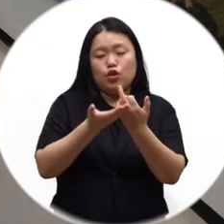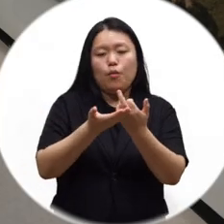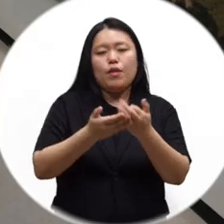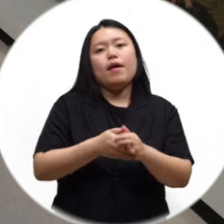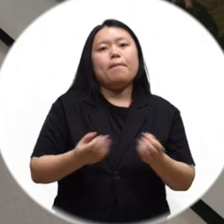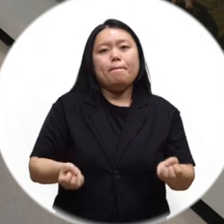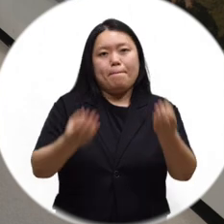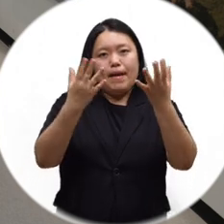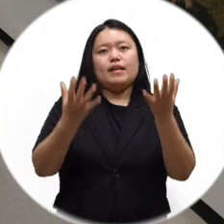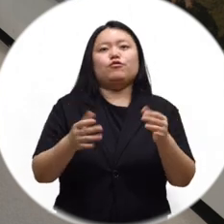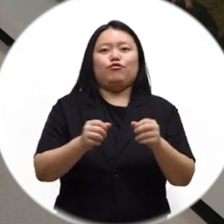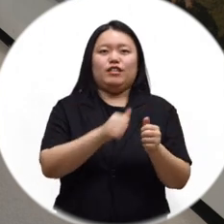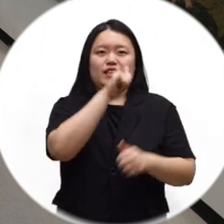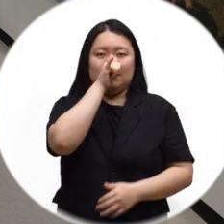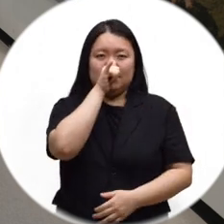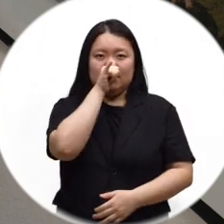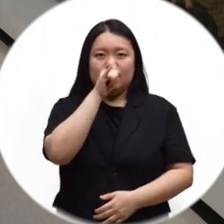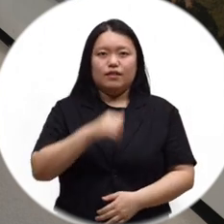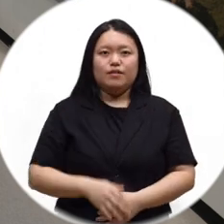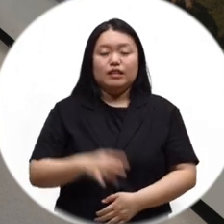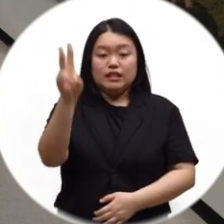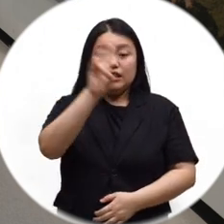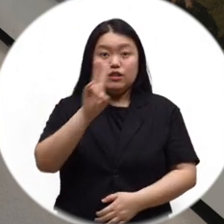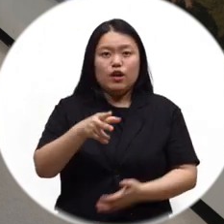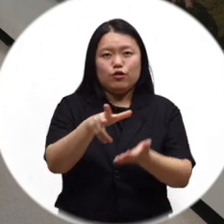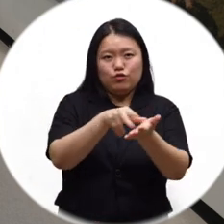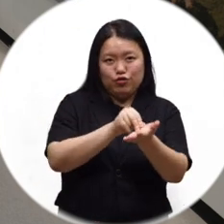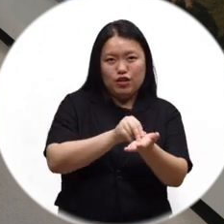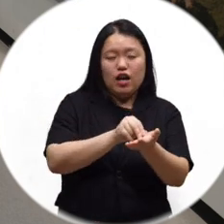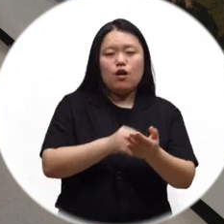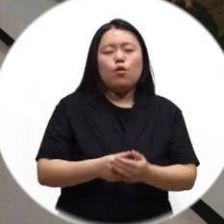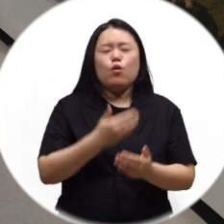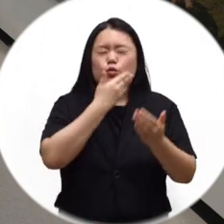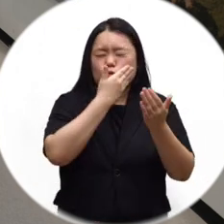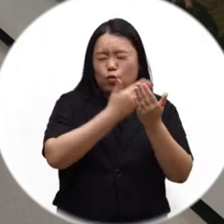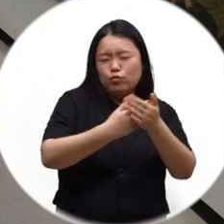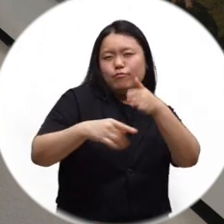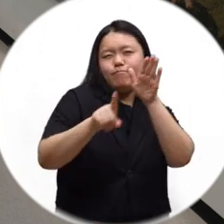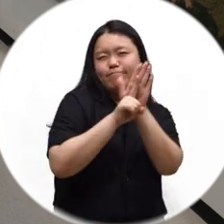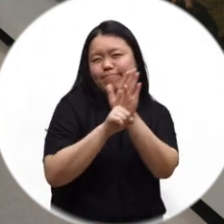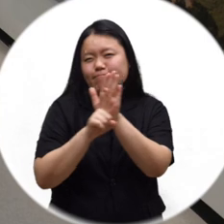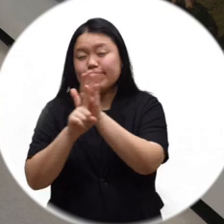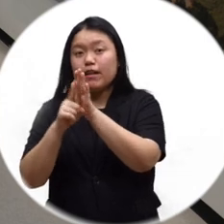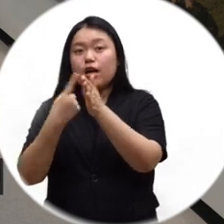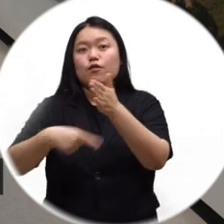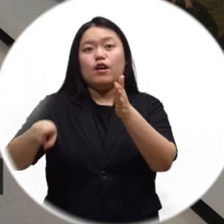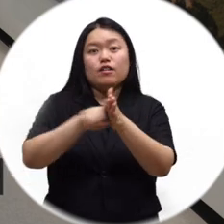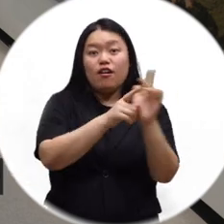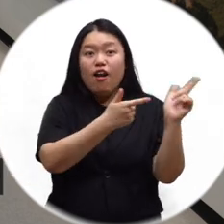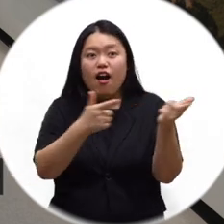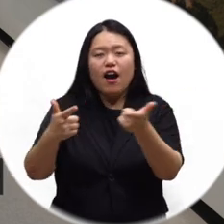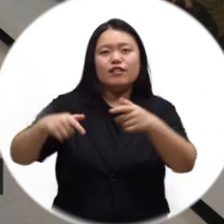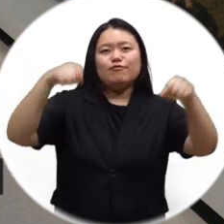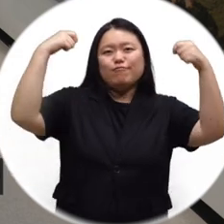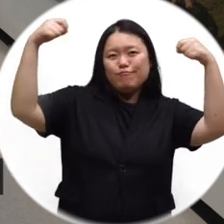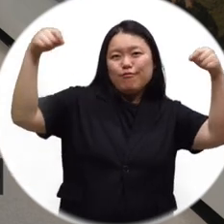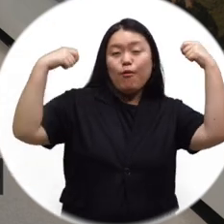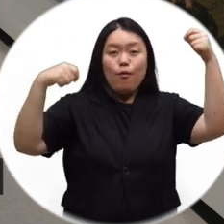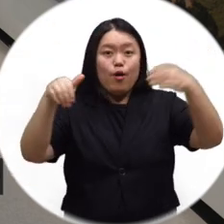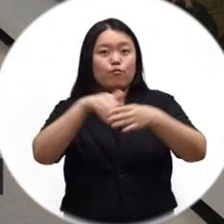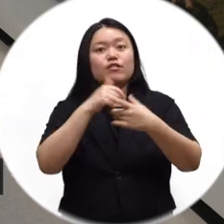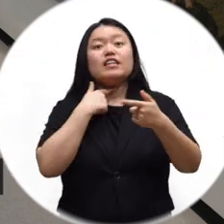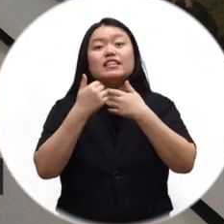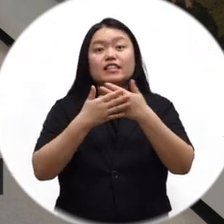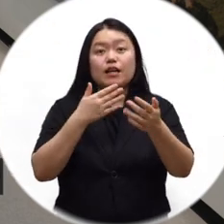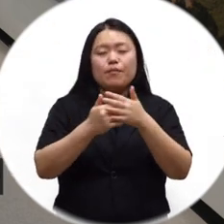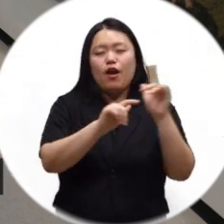시화호를 주제로 하고 시화호의 소중함을 알리기 위한 다양한 장례의 공연과 문화체험 등 오감으로 시화호를 느껴볼 수